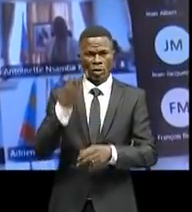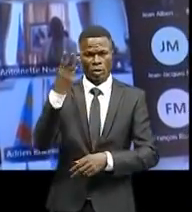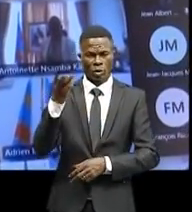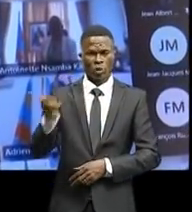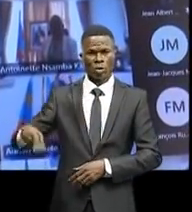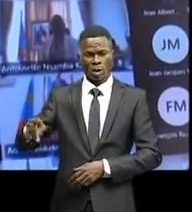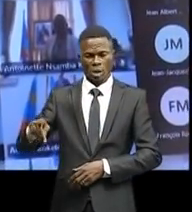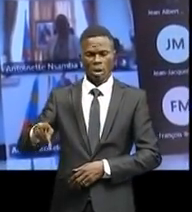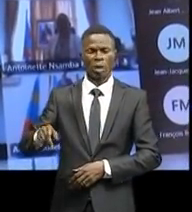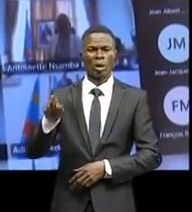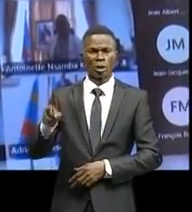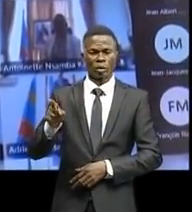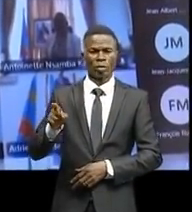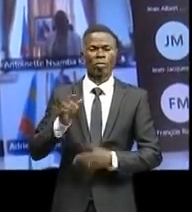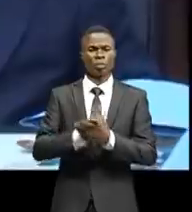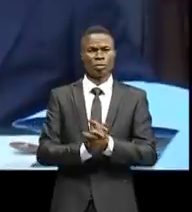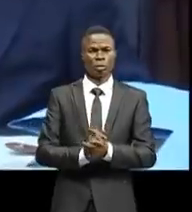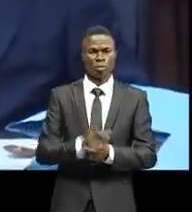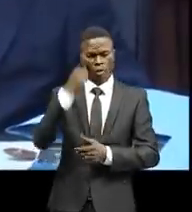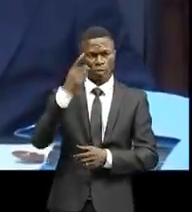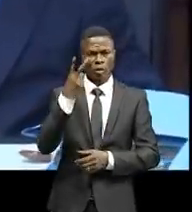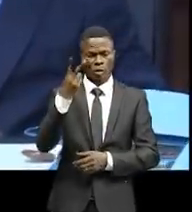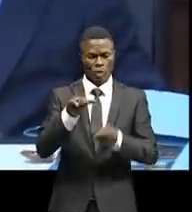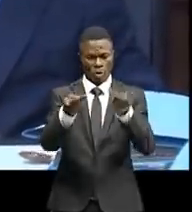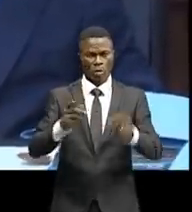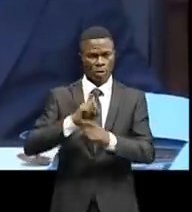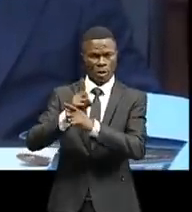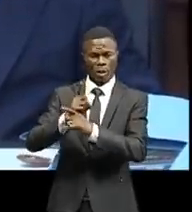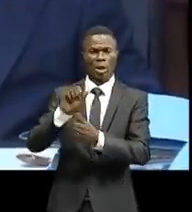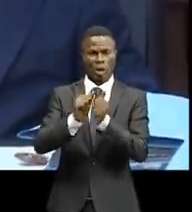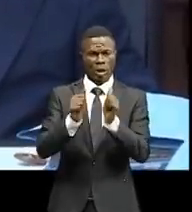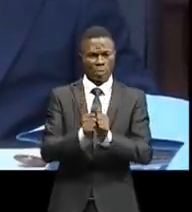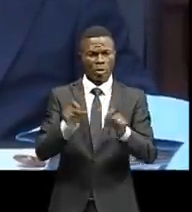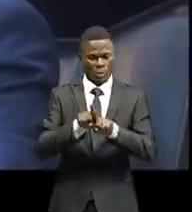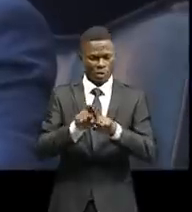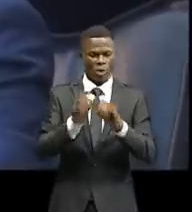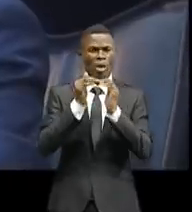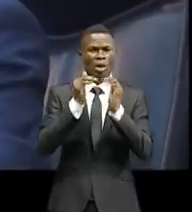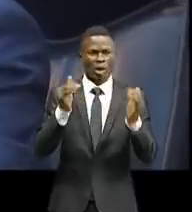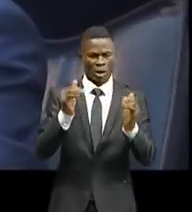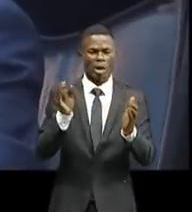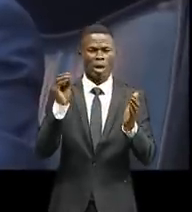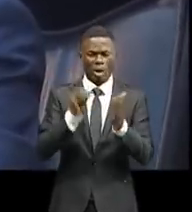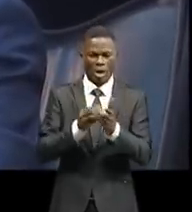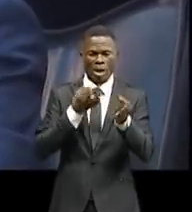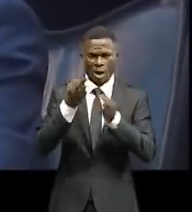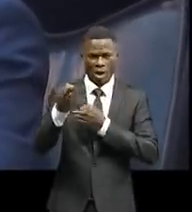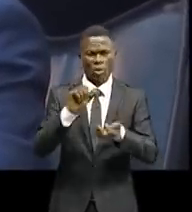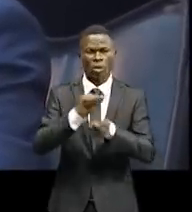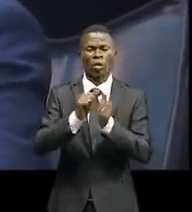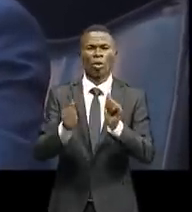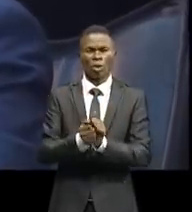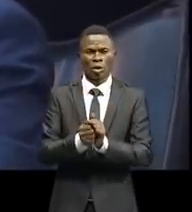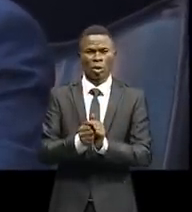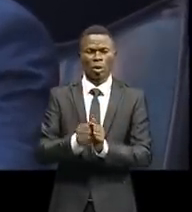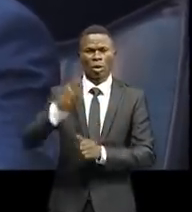zones de défense. Si, pour les deux zones de défense, la situation est relativement calme, il est revenu sur la situation